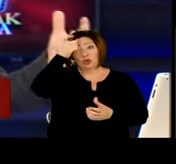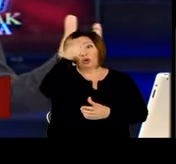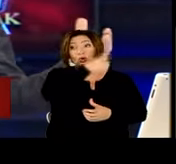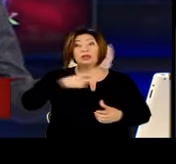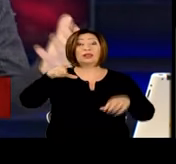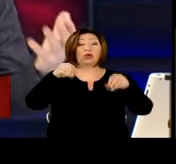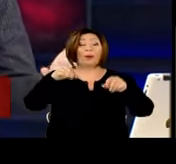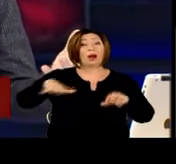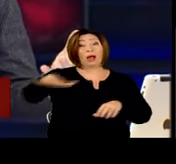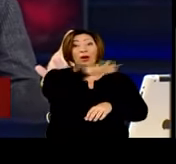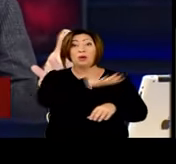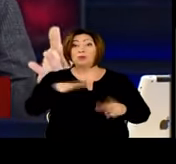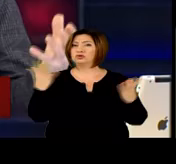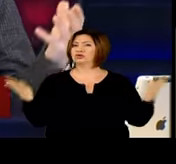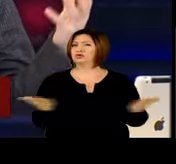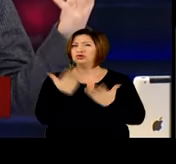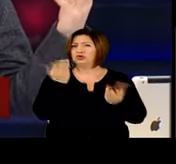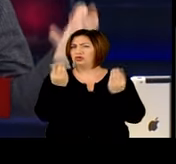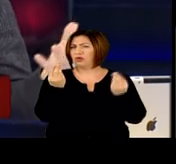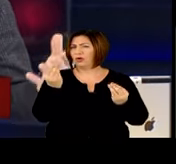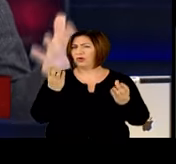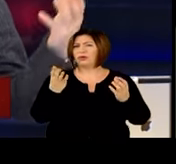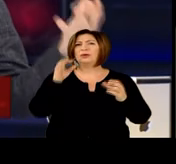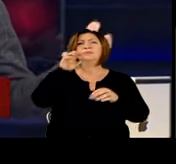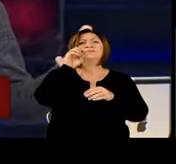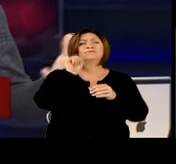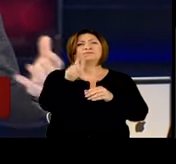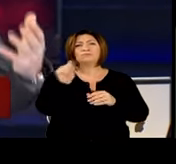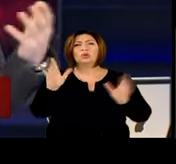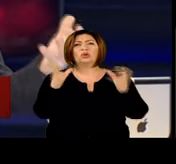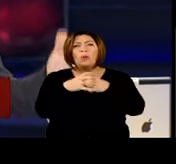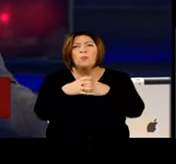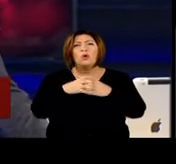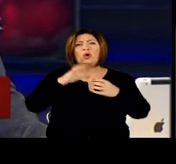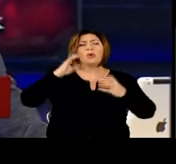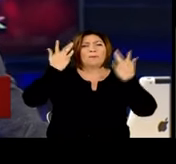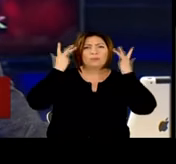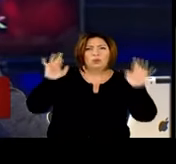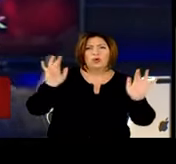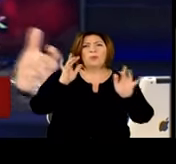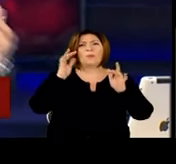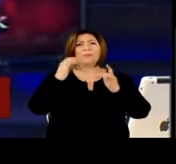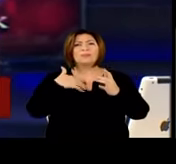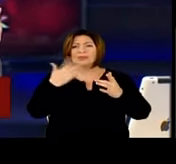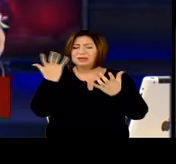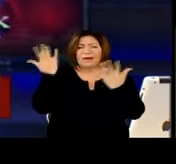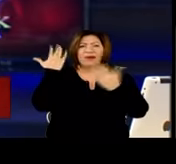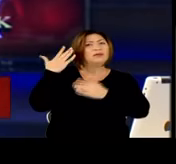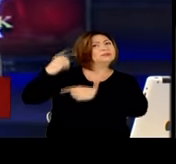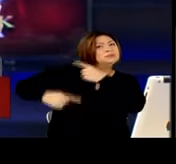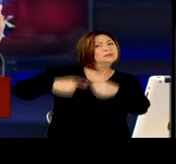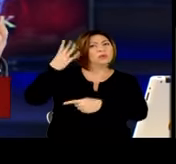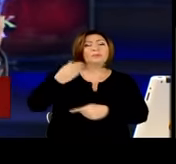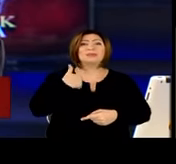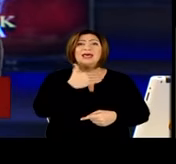o kadar çok kavim, topluluk, uygarlık ağırlamış ki bizim etimiz,